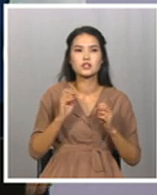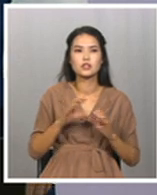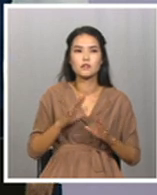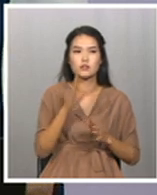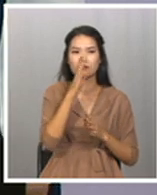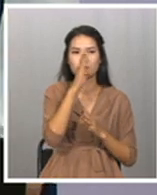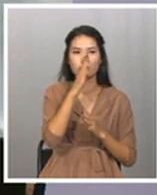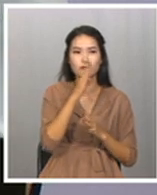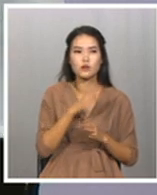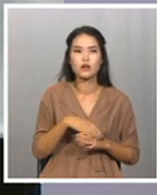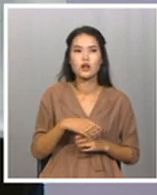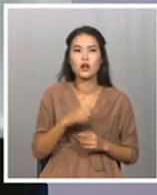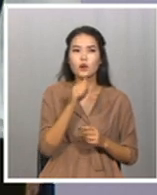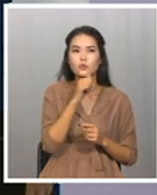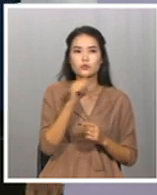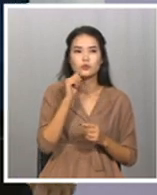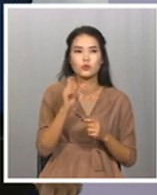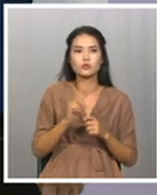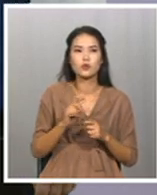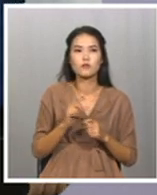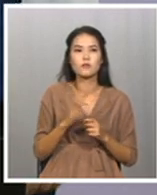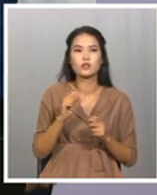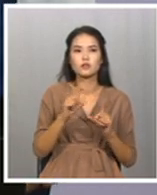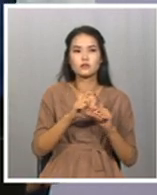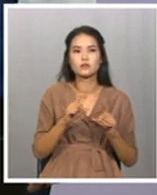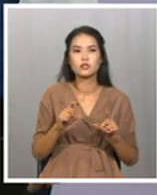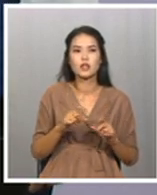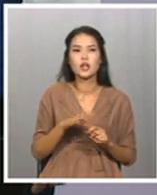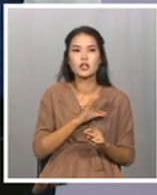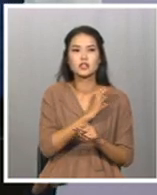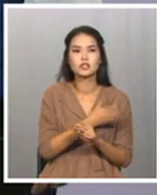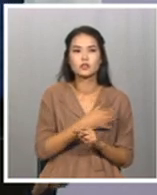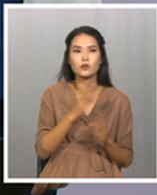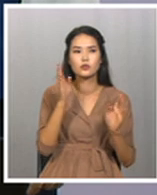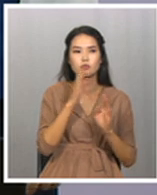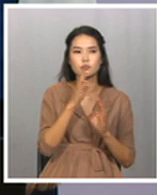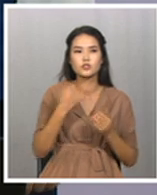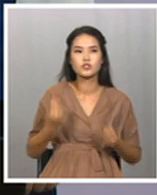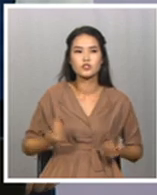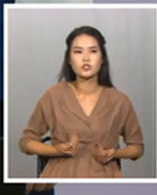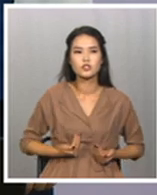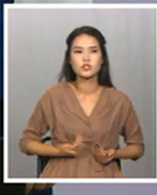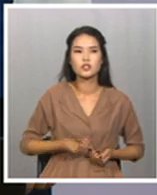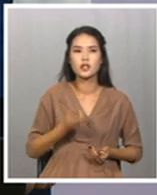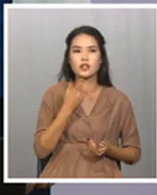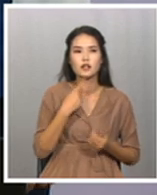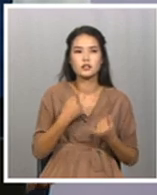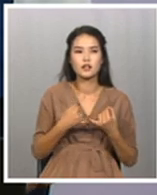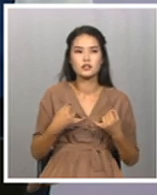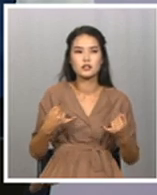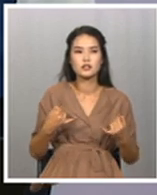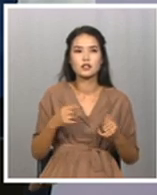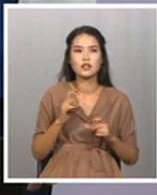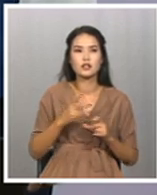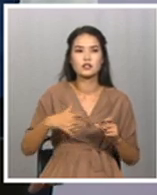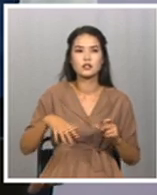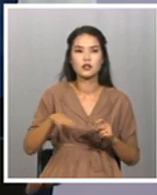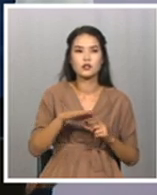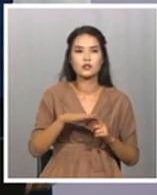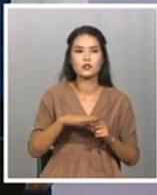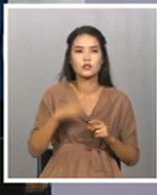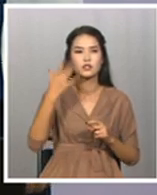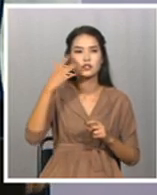врагу. Ключевые слова и словосочетания – сила, судьба, жизнь, красная нить,